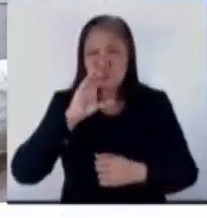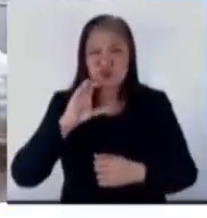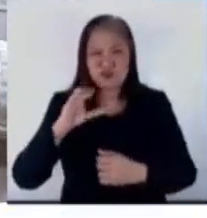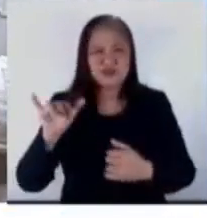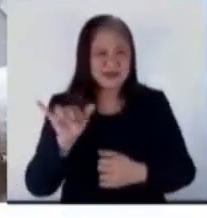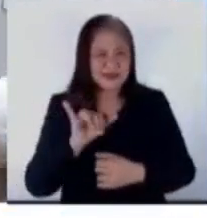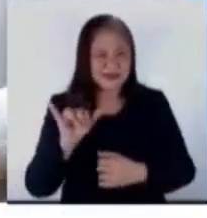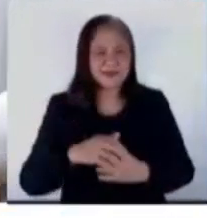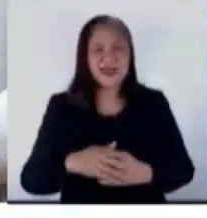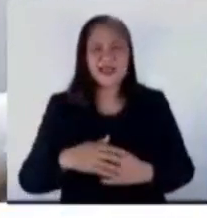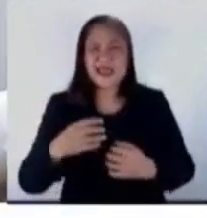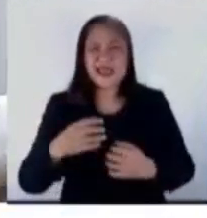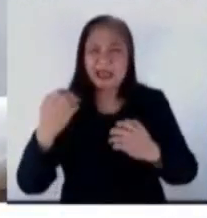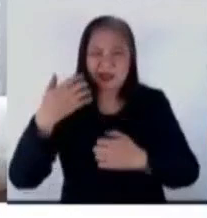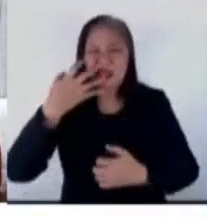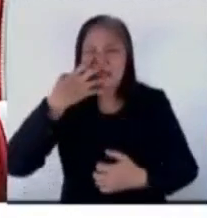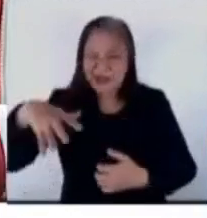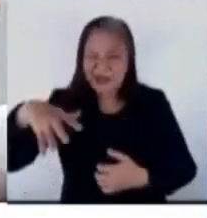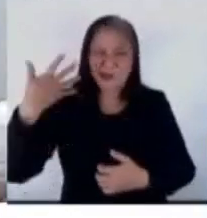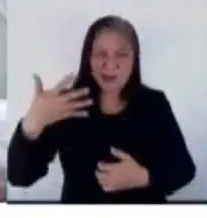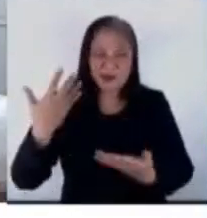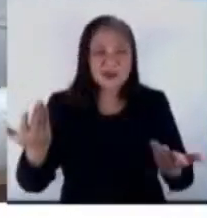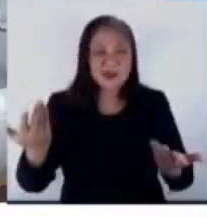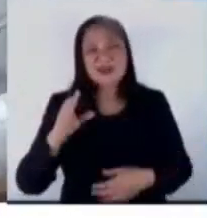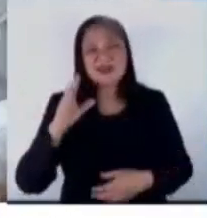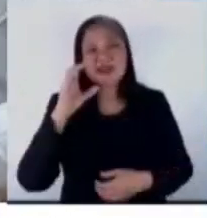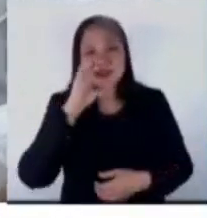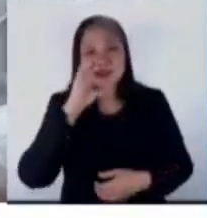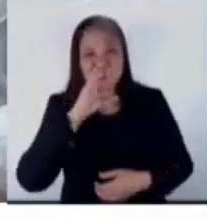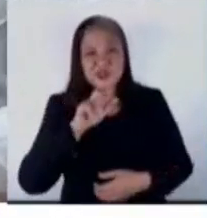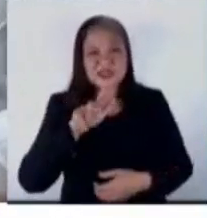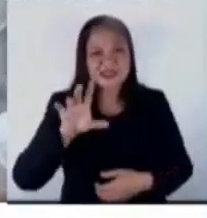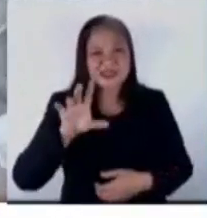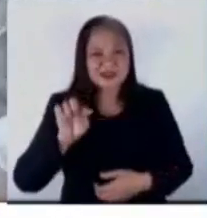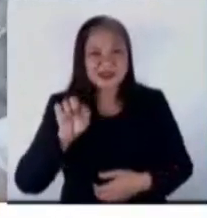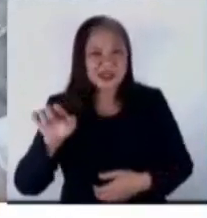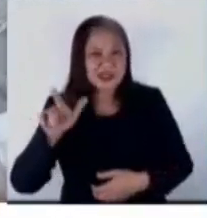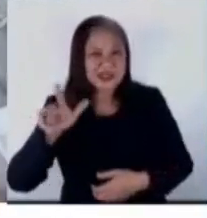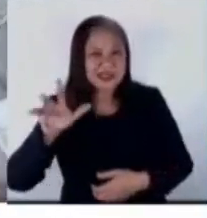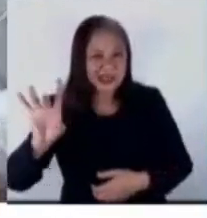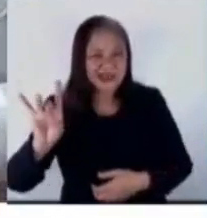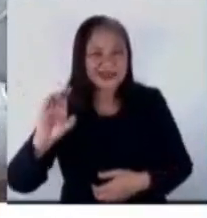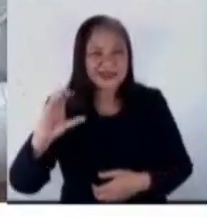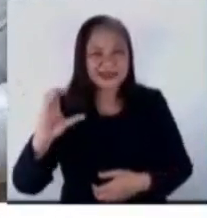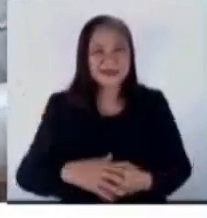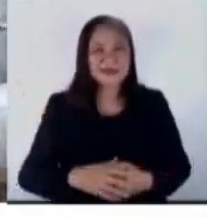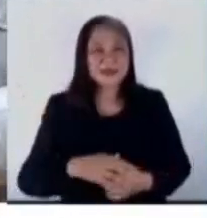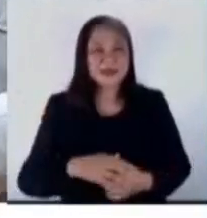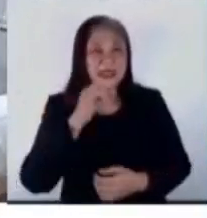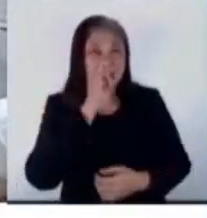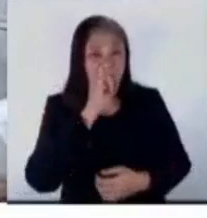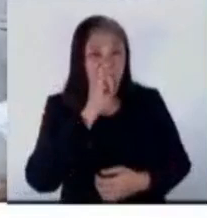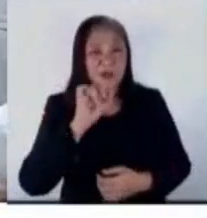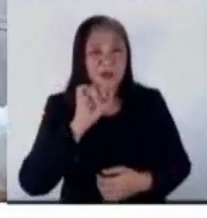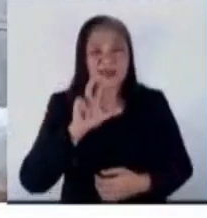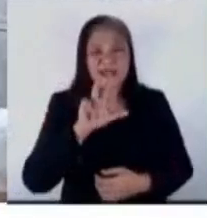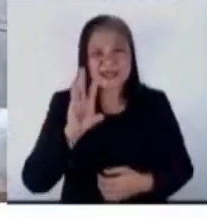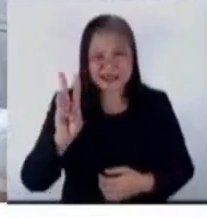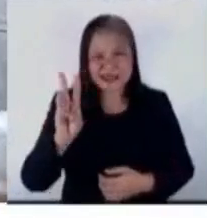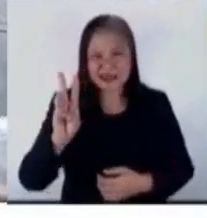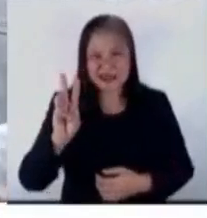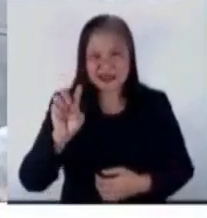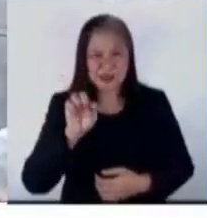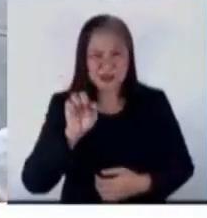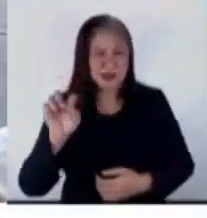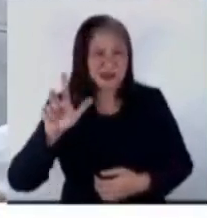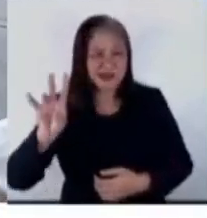sa Cebu, yun nga, 37 to 38 degrees Celsius. Maging sa Iloilo, 36 to 37 degrees Celsius ang init factor.